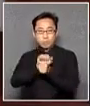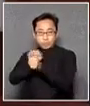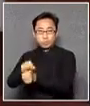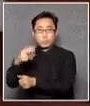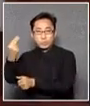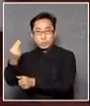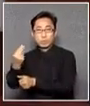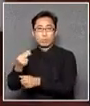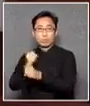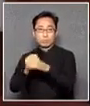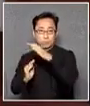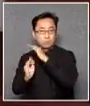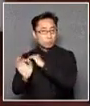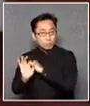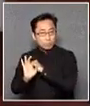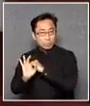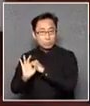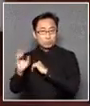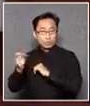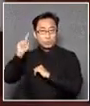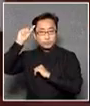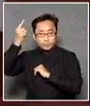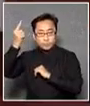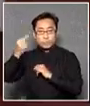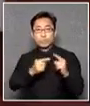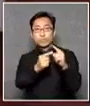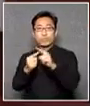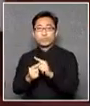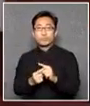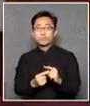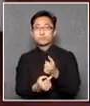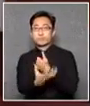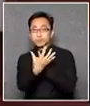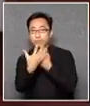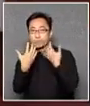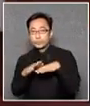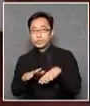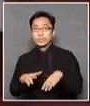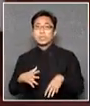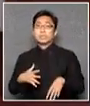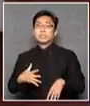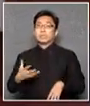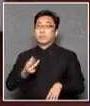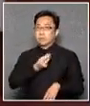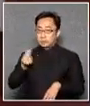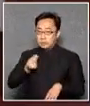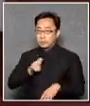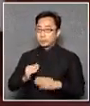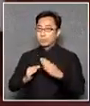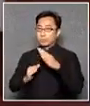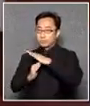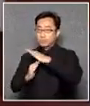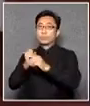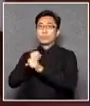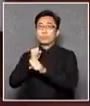職，但是翌日呢，在民意壓力之下才不得不將7人停職，這種欺善